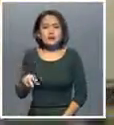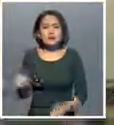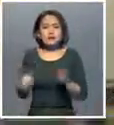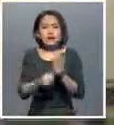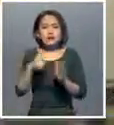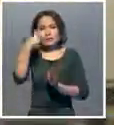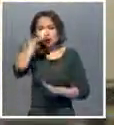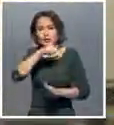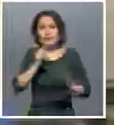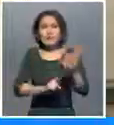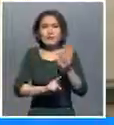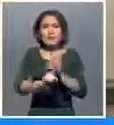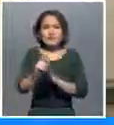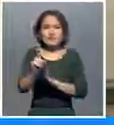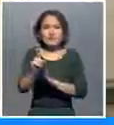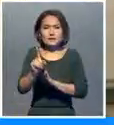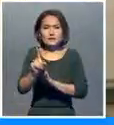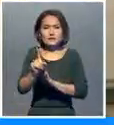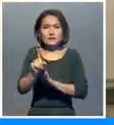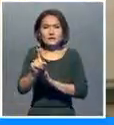2006 жылдан бастап осы бүгінгі дейін біз